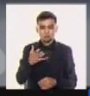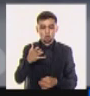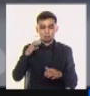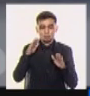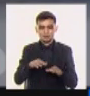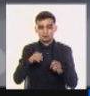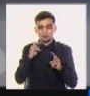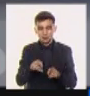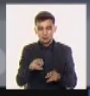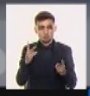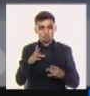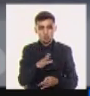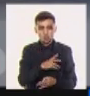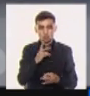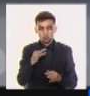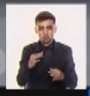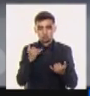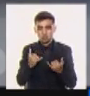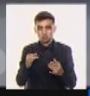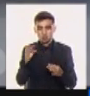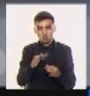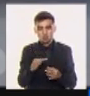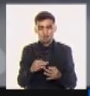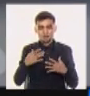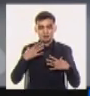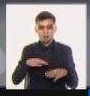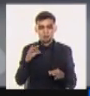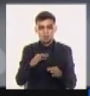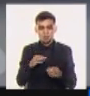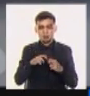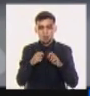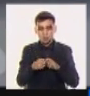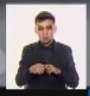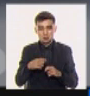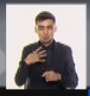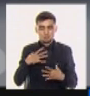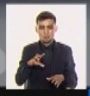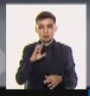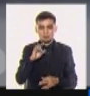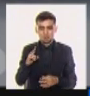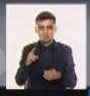2500 реанимационных коек. И тогда потом сейчас у нас не было вот этой проблемы с этими